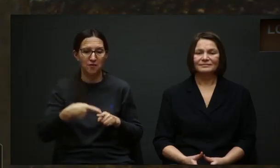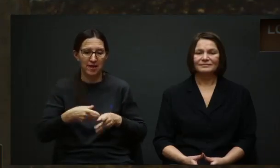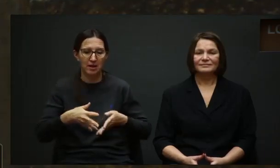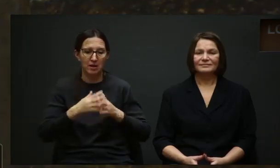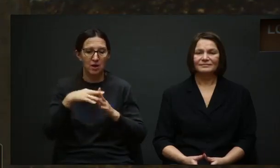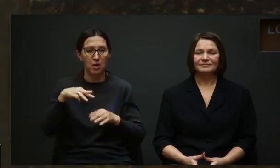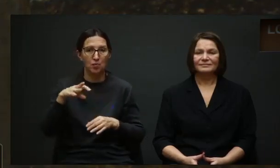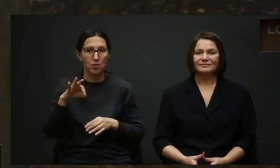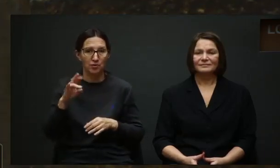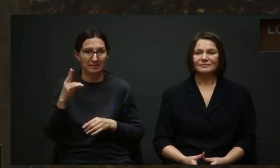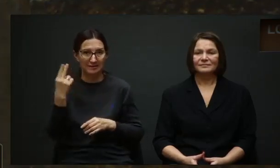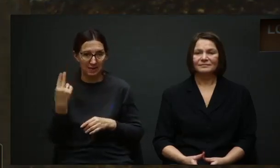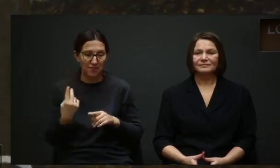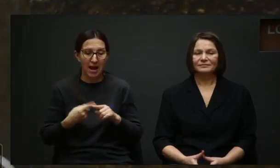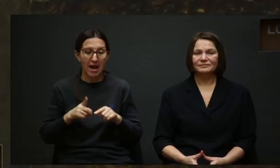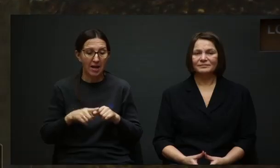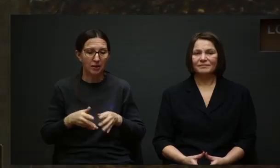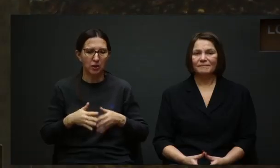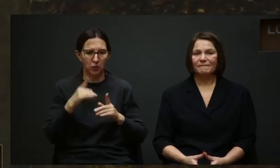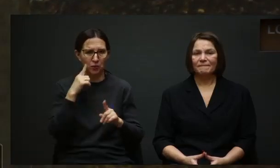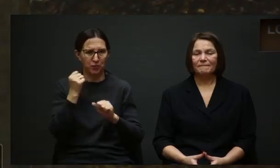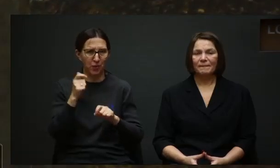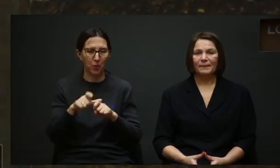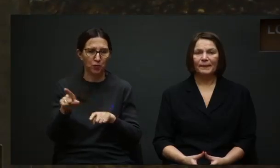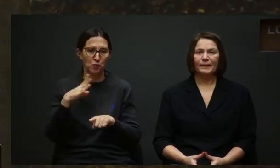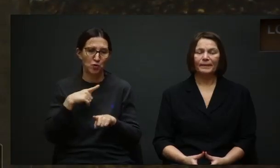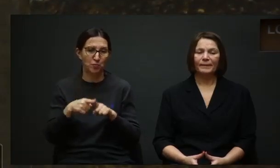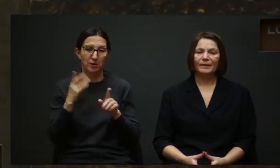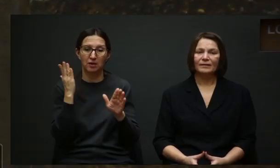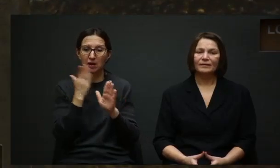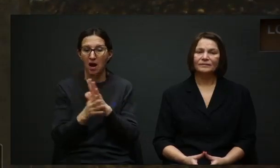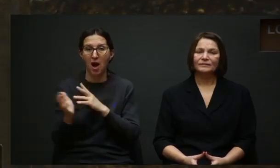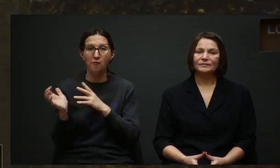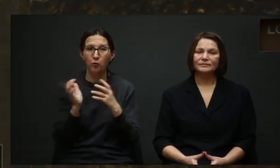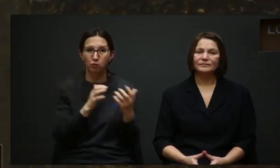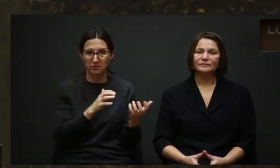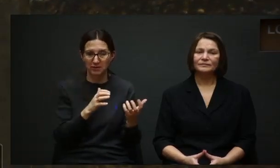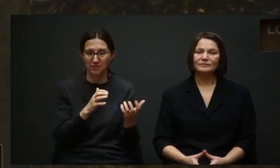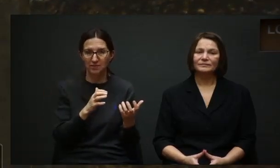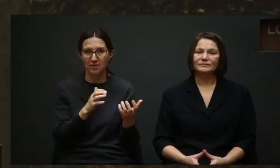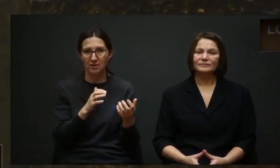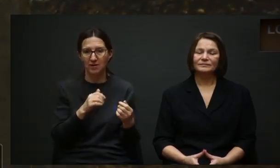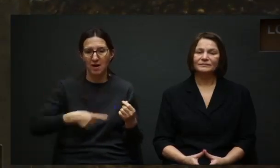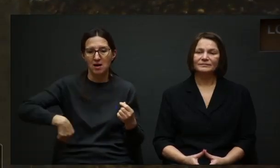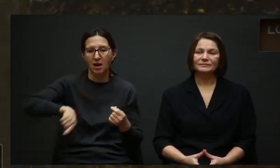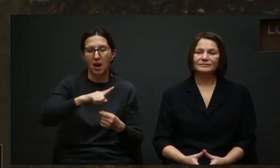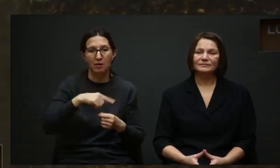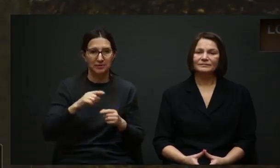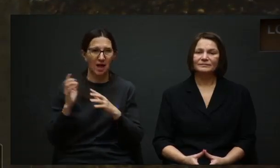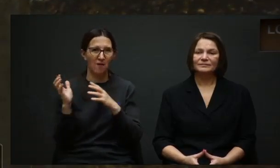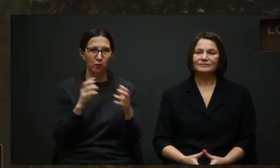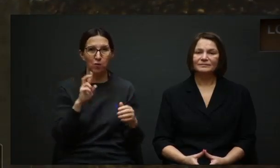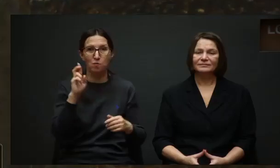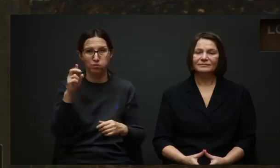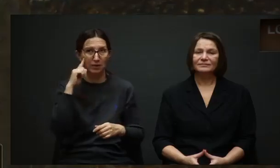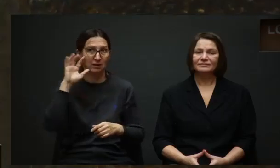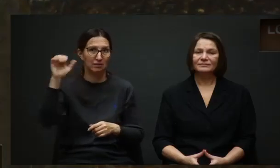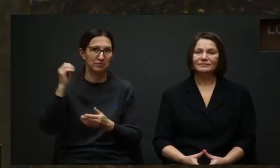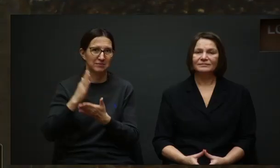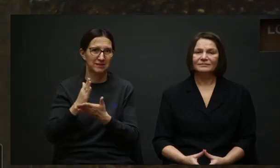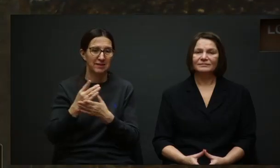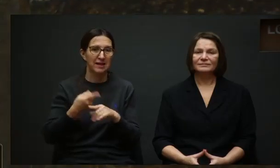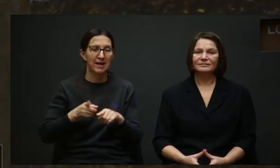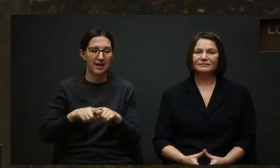Мунцем. Да, дом довольно приметный, вы, может быть, проезжая на автобусе по кольцу Б, его замечали. Это